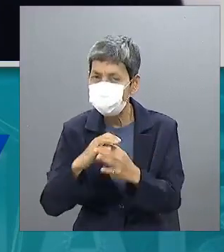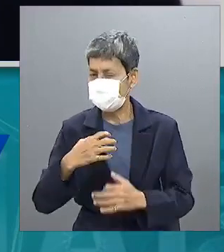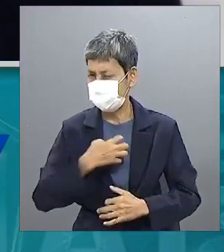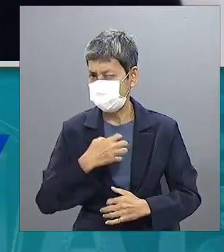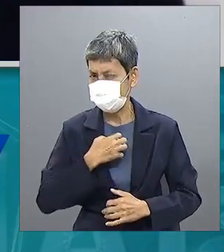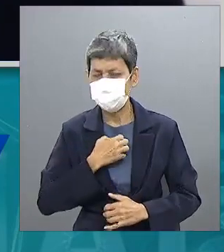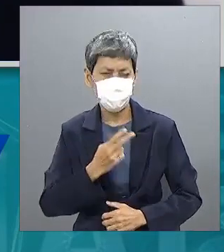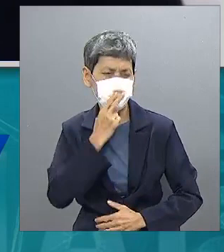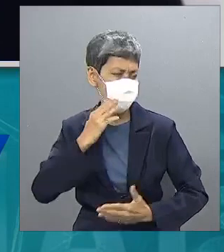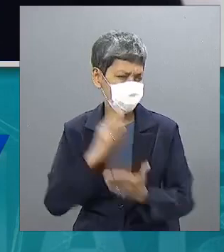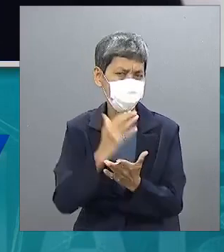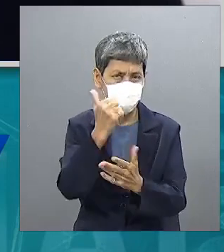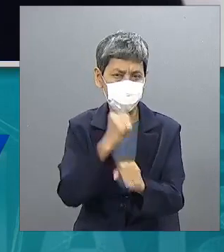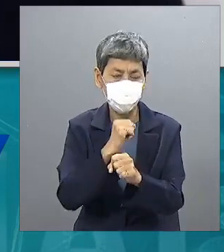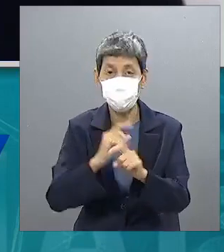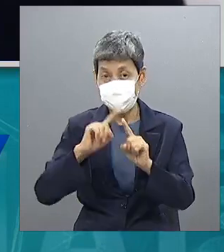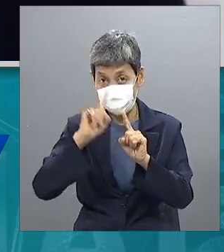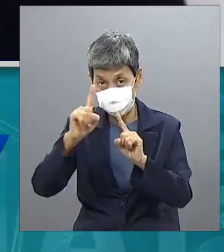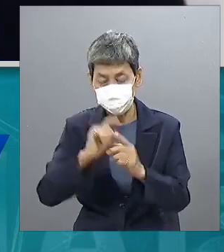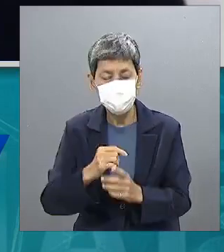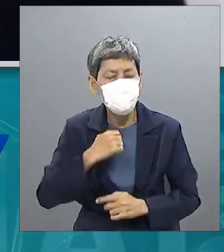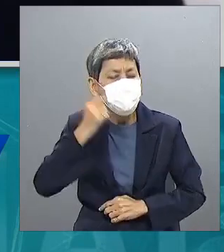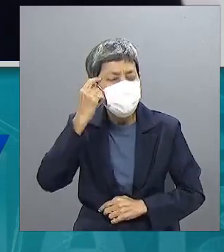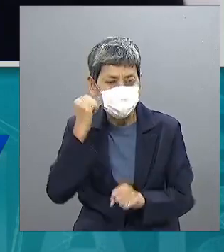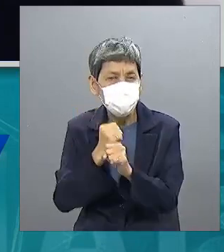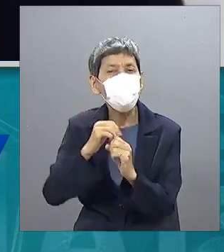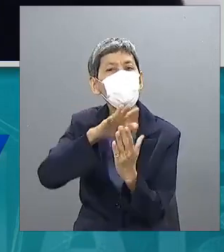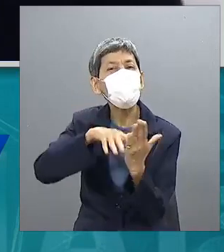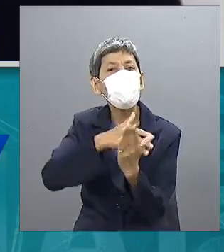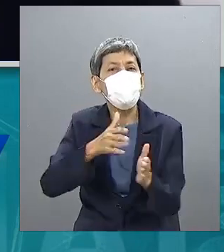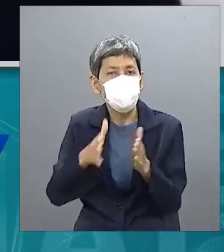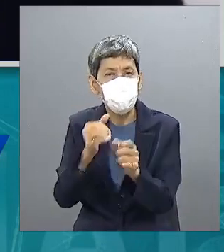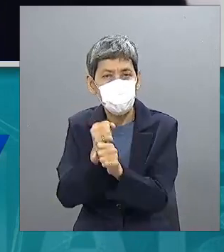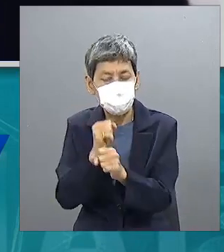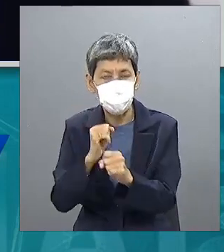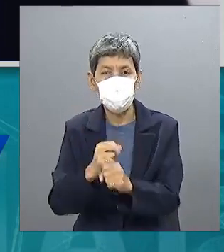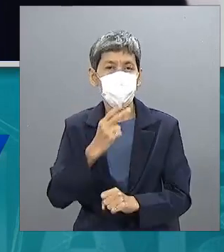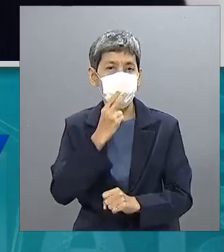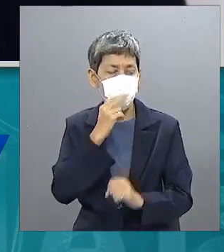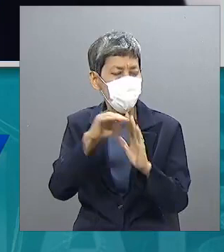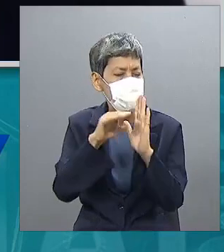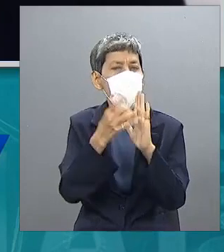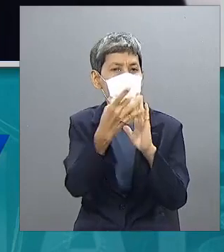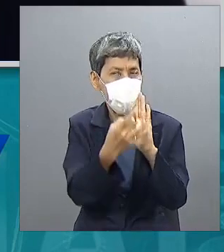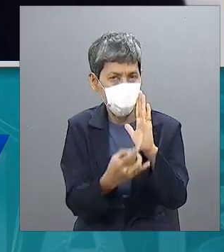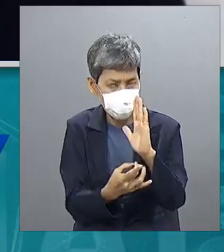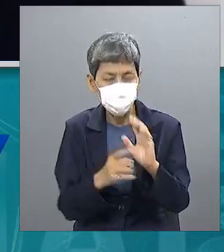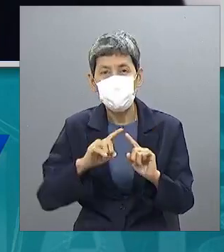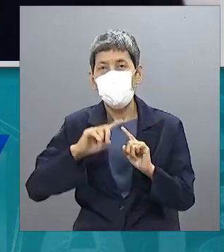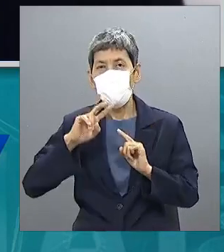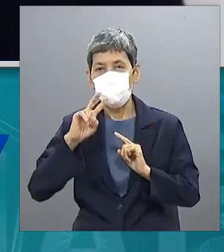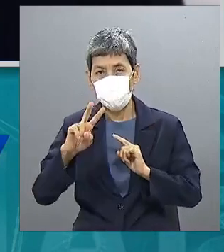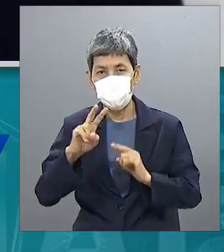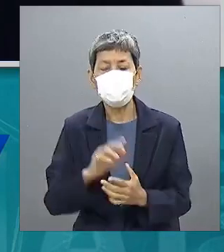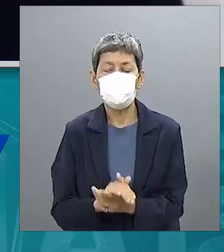ก็คือหนึ่งนะครับให้พัฒนานโยบายนะที่เกี่ยวข้องกับเรื่องของการเลิกบุหรี่นะครับประเด็นที่สองนะครับก็คือ